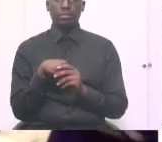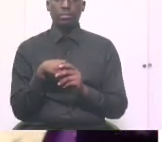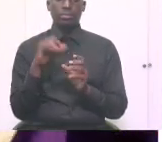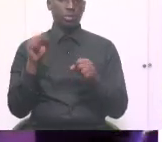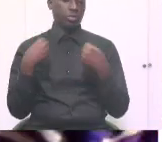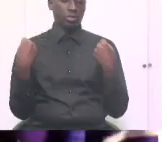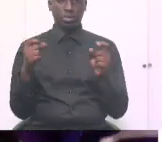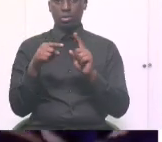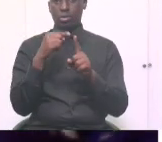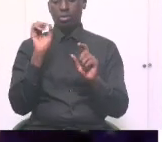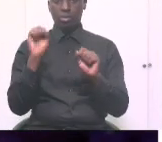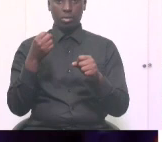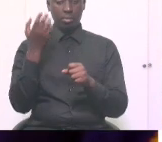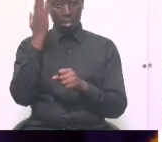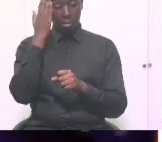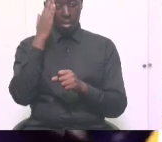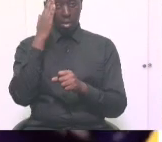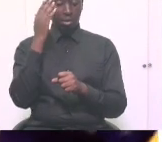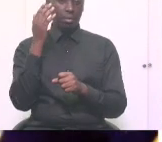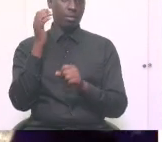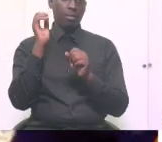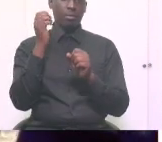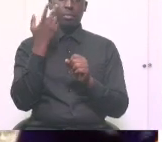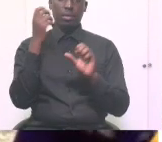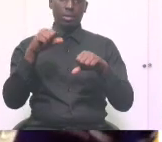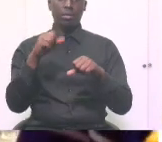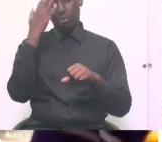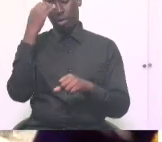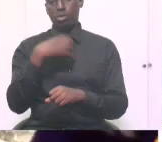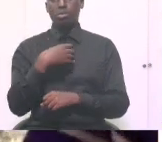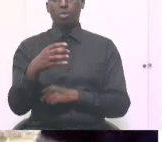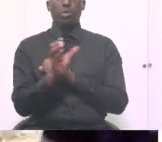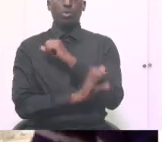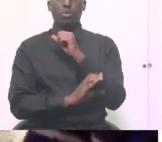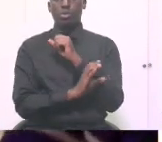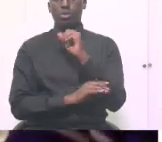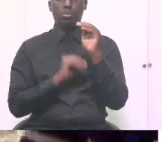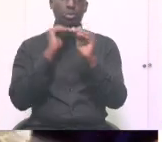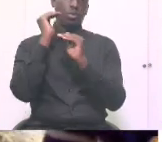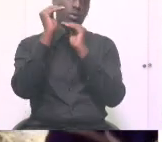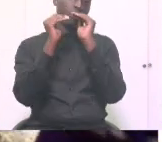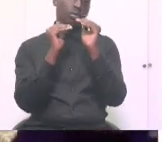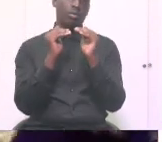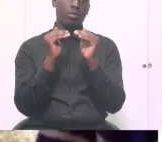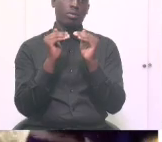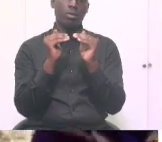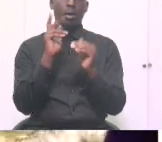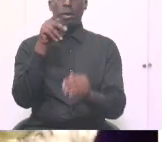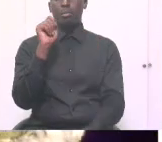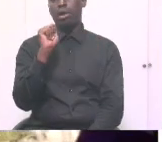Ntabwo wakwica bakumerera nabi babimenye, kuko ngo ni umutungo w'igihugu, kayimuntu uze mu rwego rwa